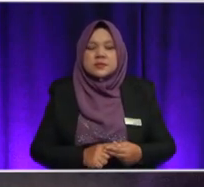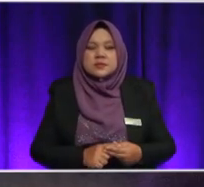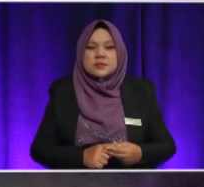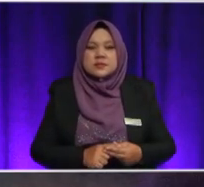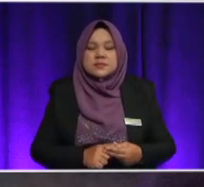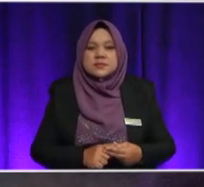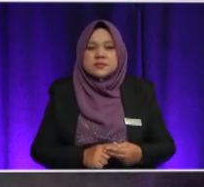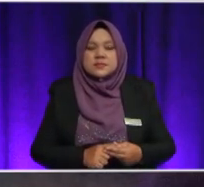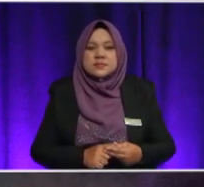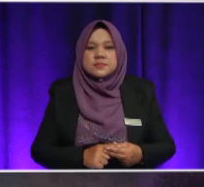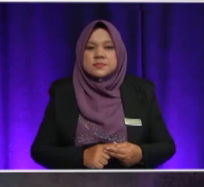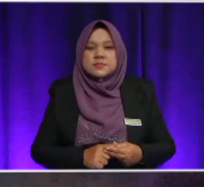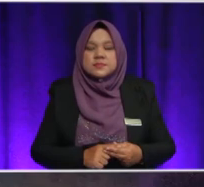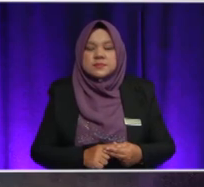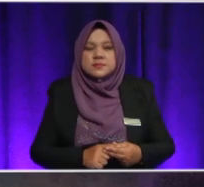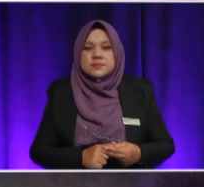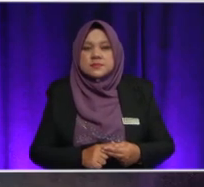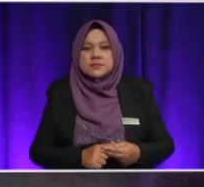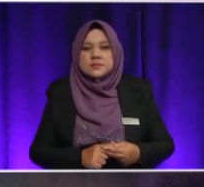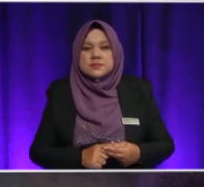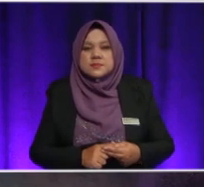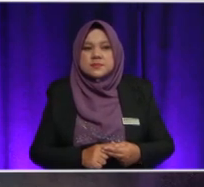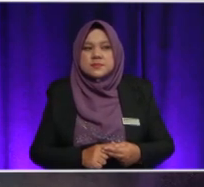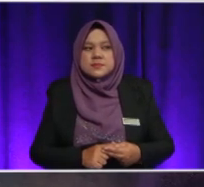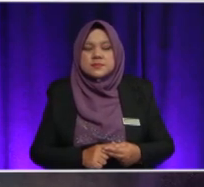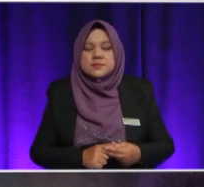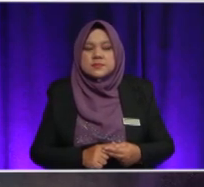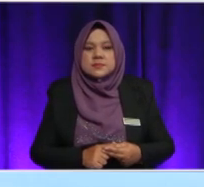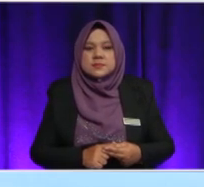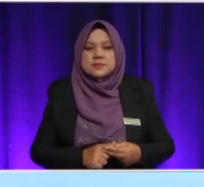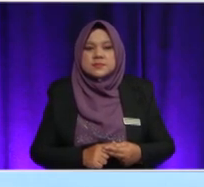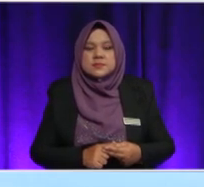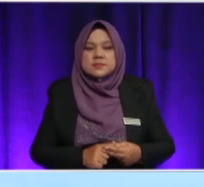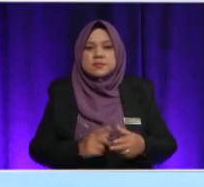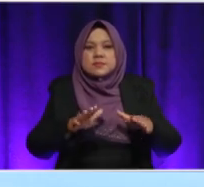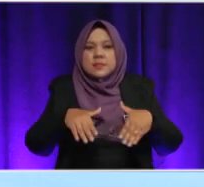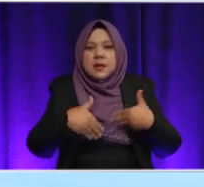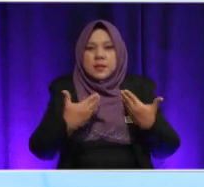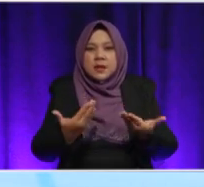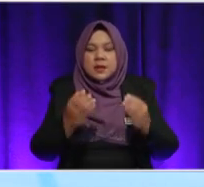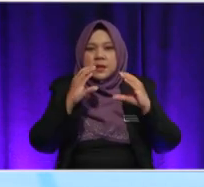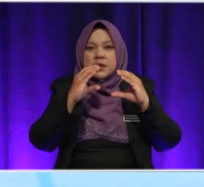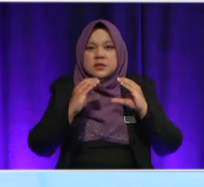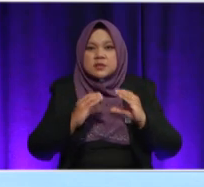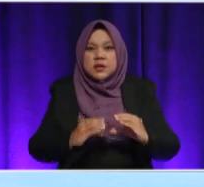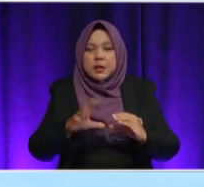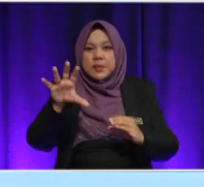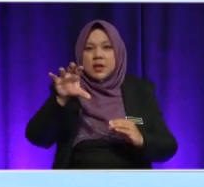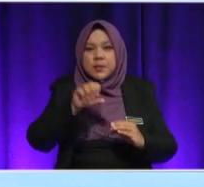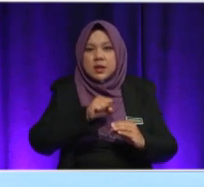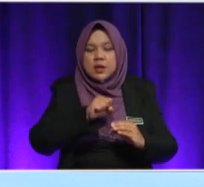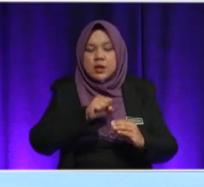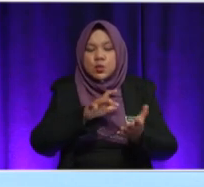ketiga berbunyi begini kawan-kawan soalnya ialah Bagaimanakah cara pengambilan